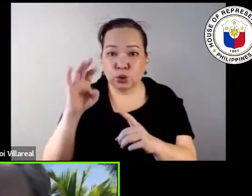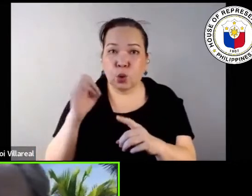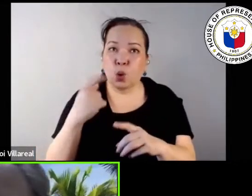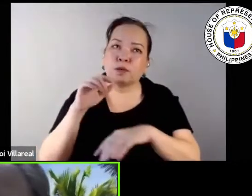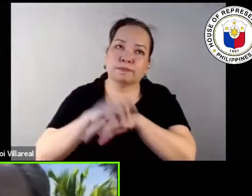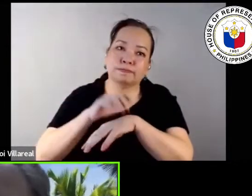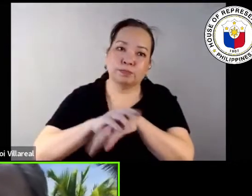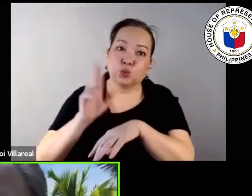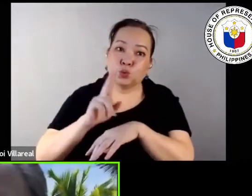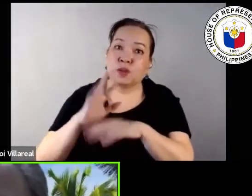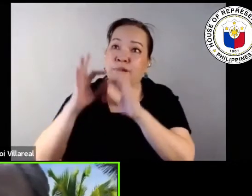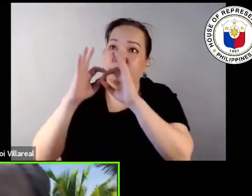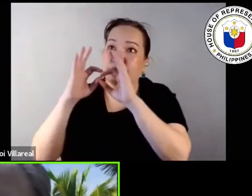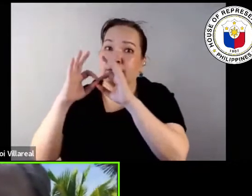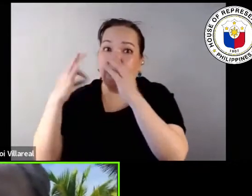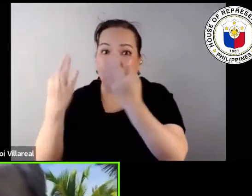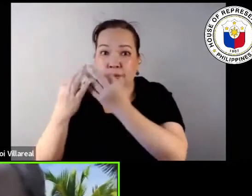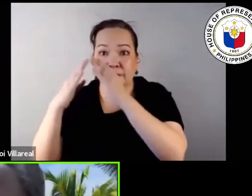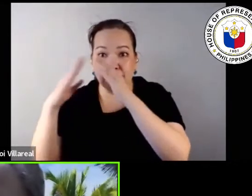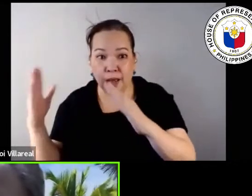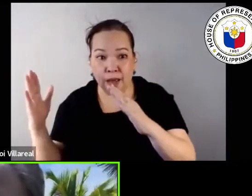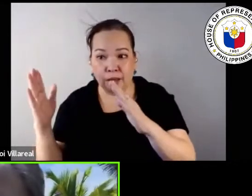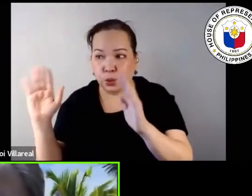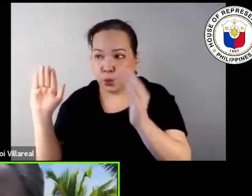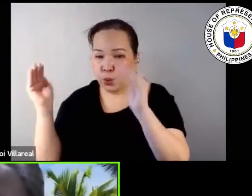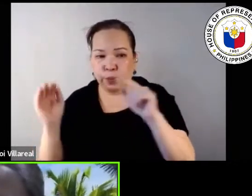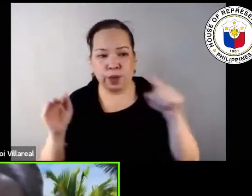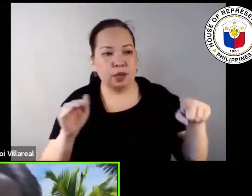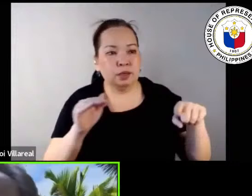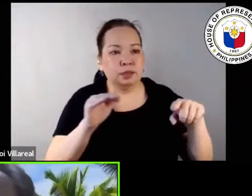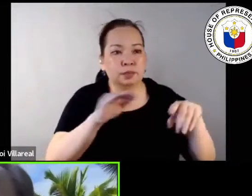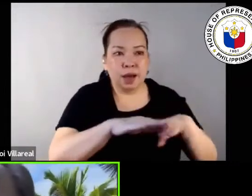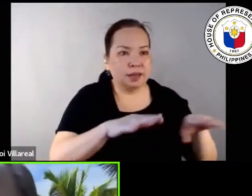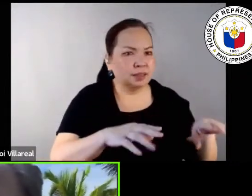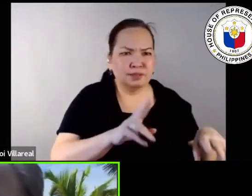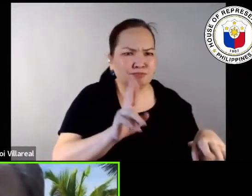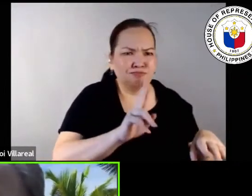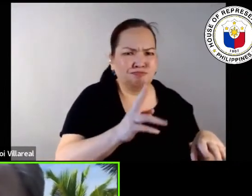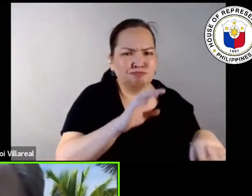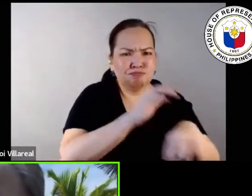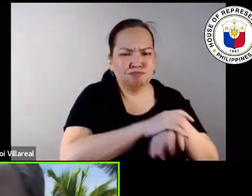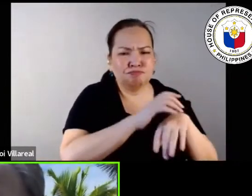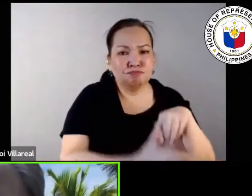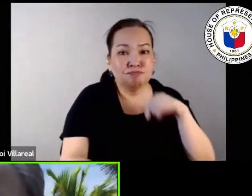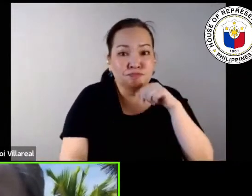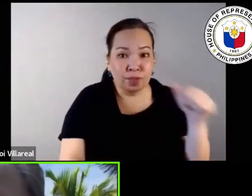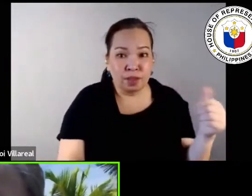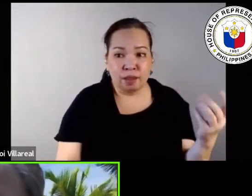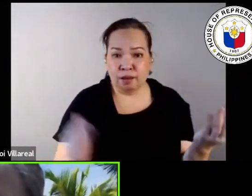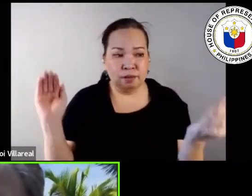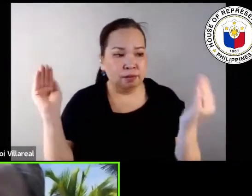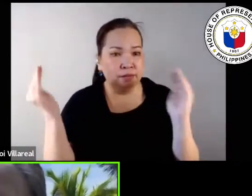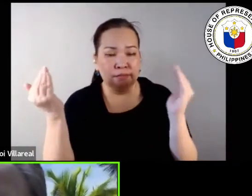sa bahay at yung mga bata na hindi nag-i-Ingles sa bahay, at lumalabas